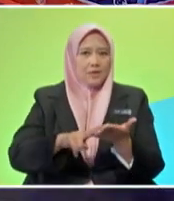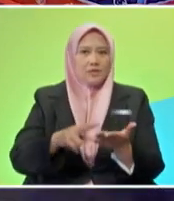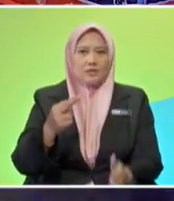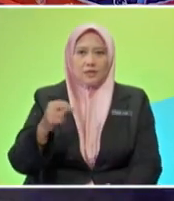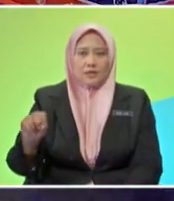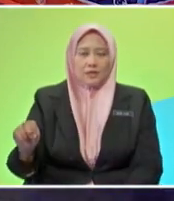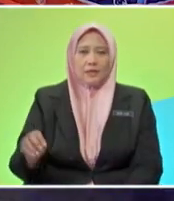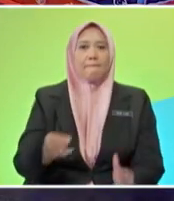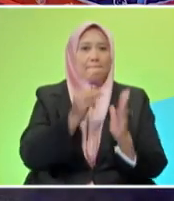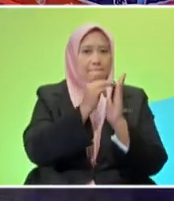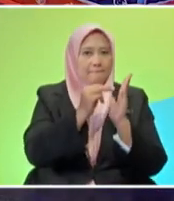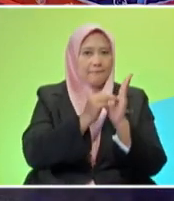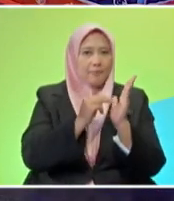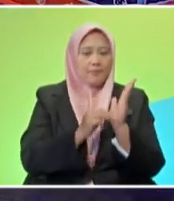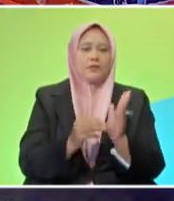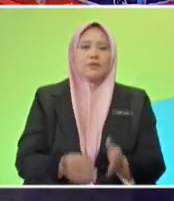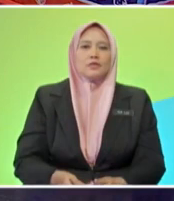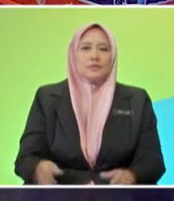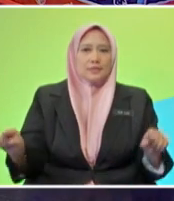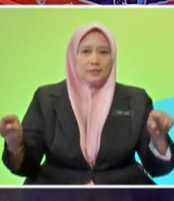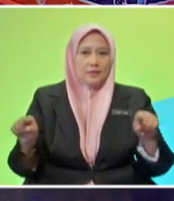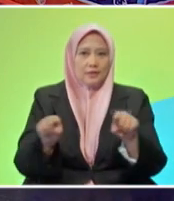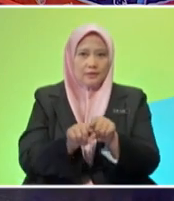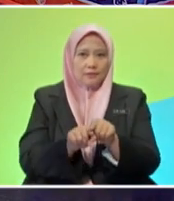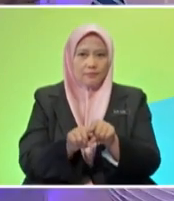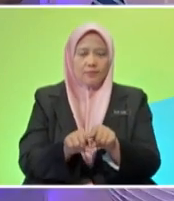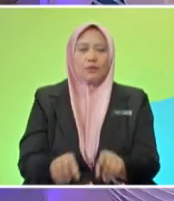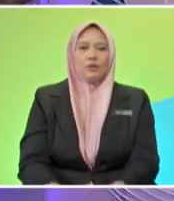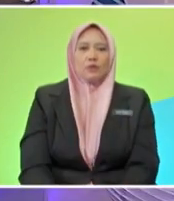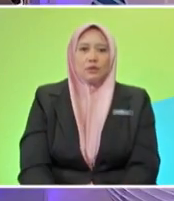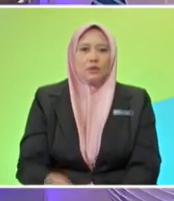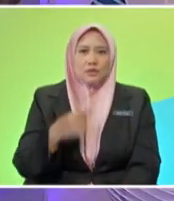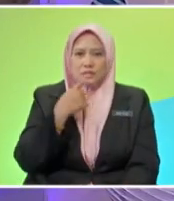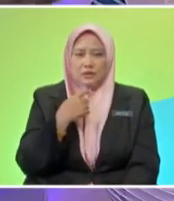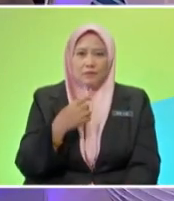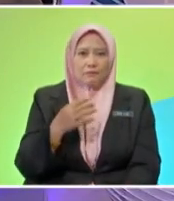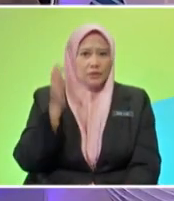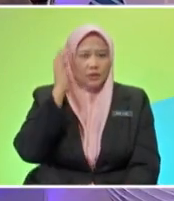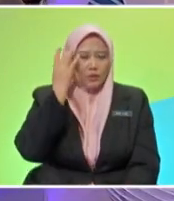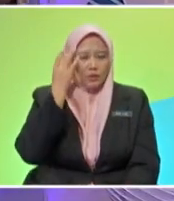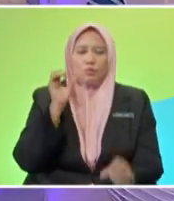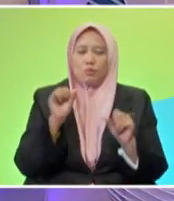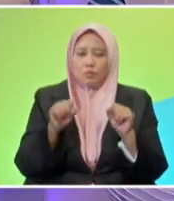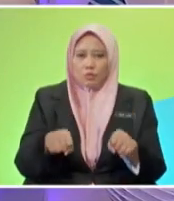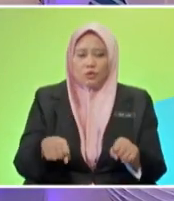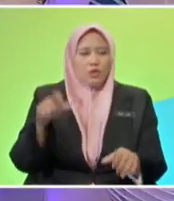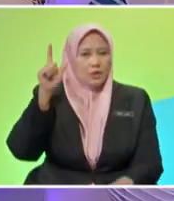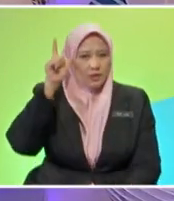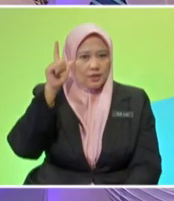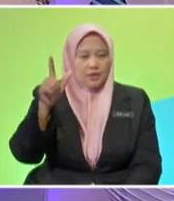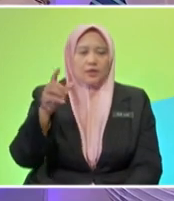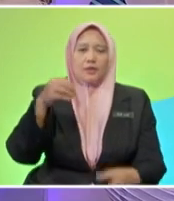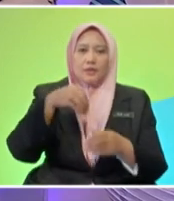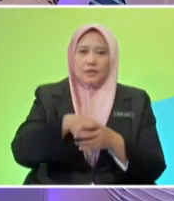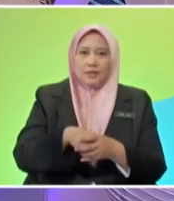sahaja. Anda semua boleh rujuk bahan tambahan ataupun sumber yang telah dibekarkan dalam arkib